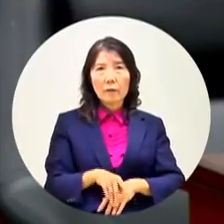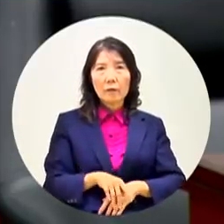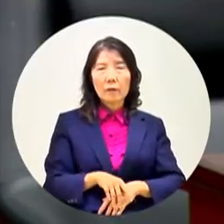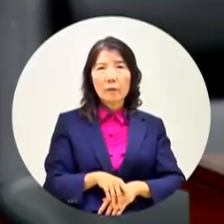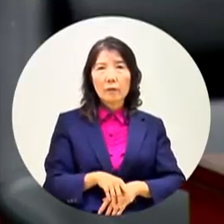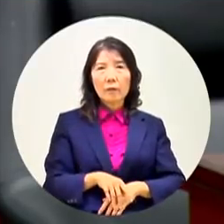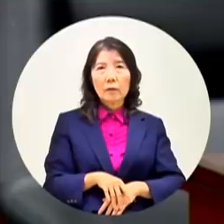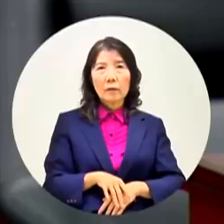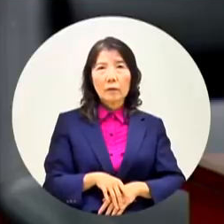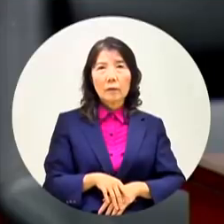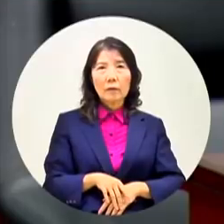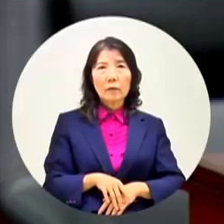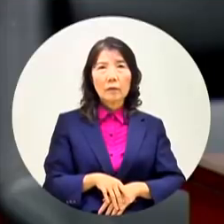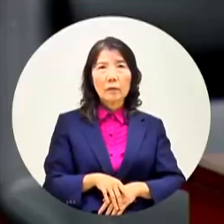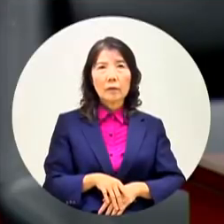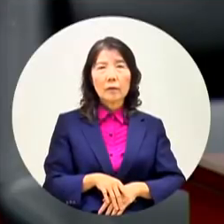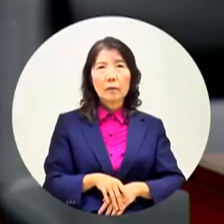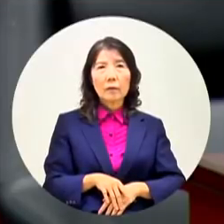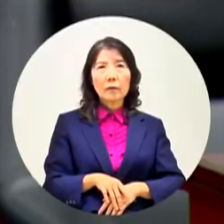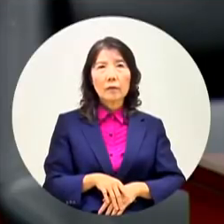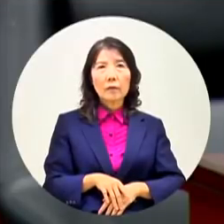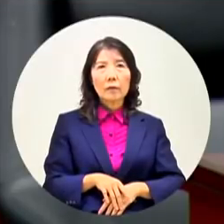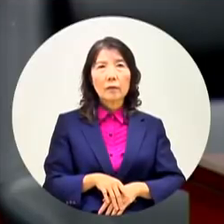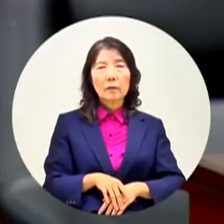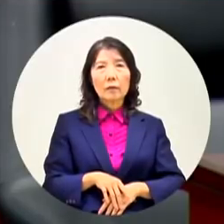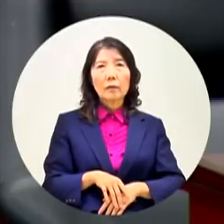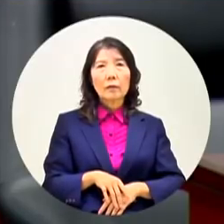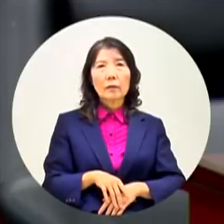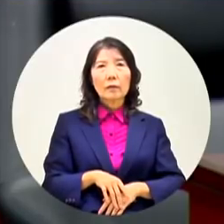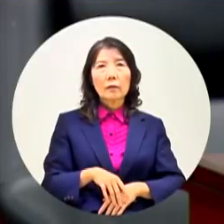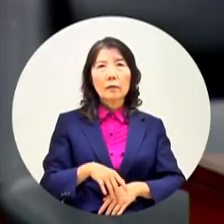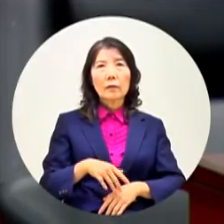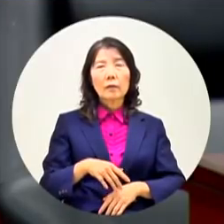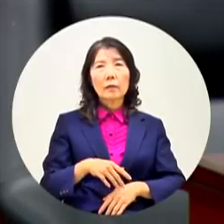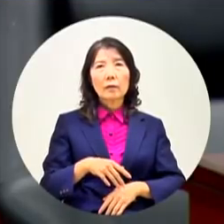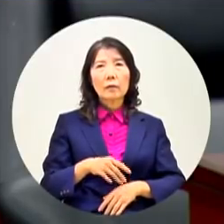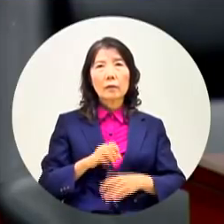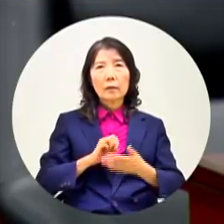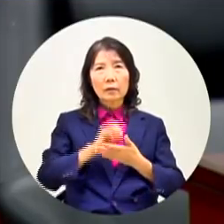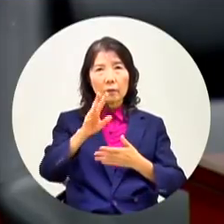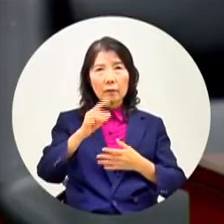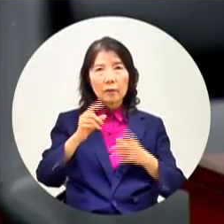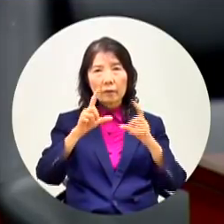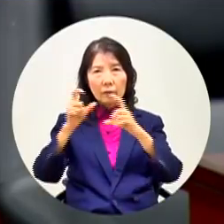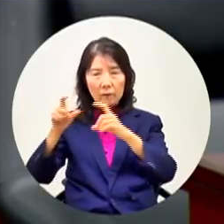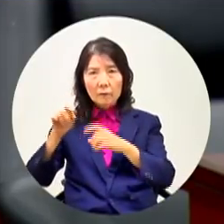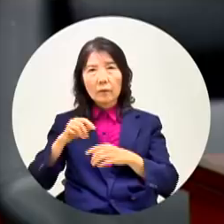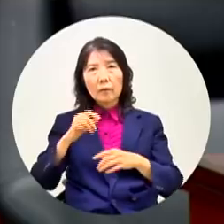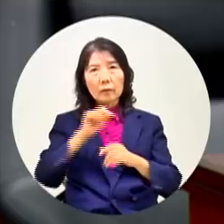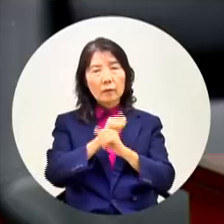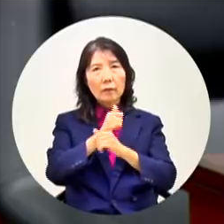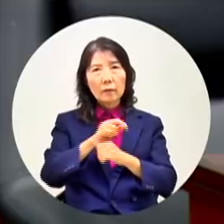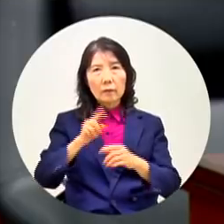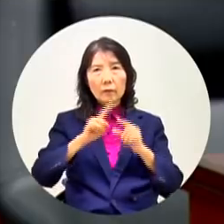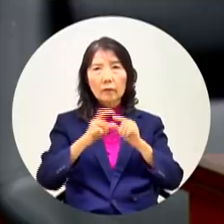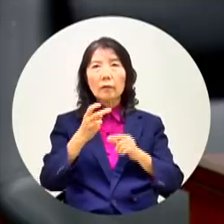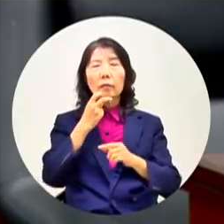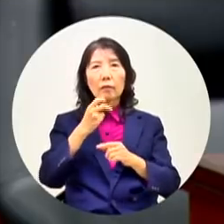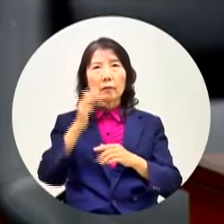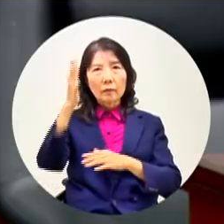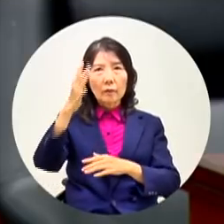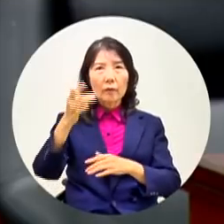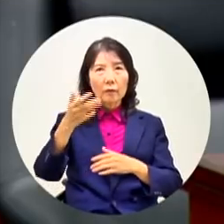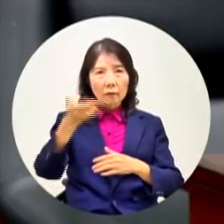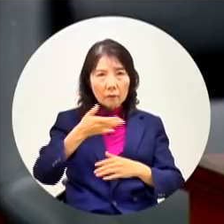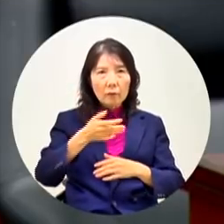我先啊秀几张啊，啊，咱的相片，互咱做参考吼。这是咱中央政府给咱的一挂总量管